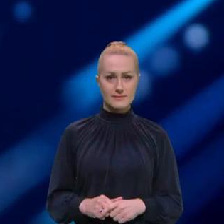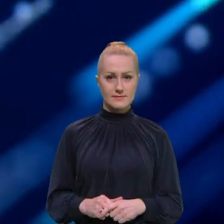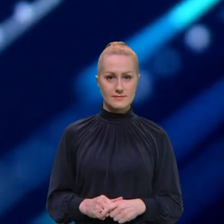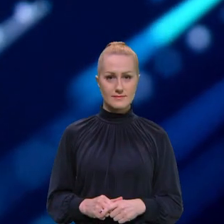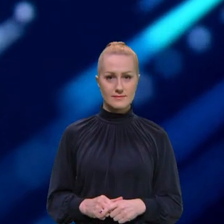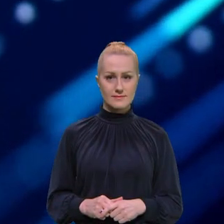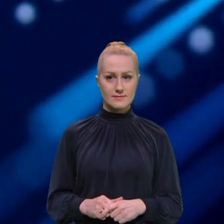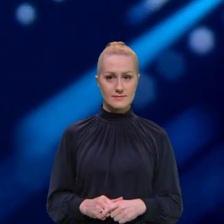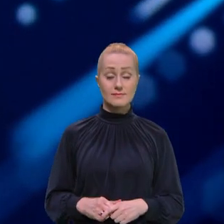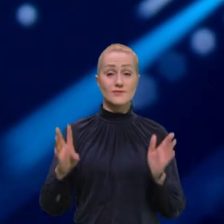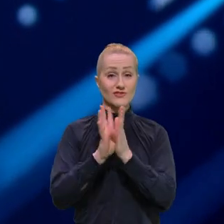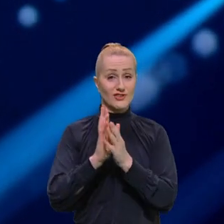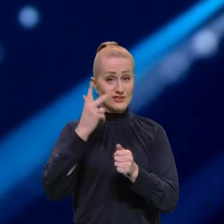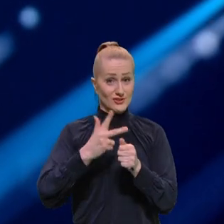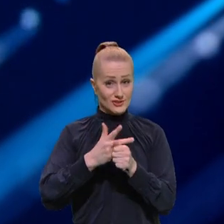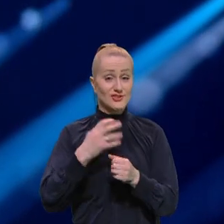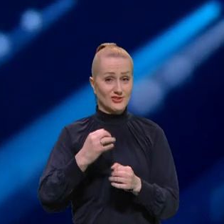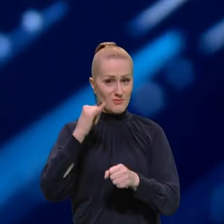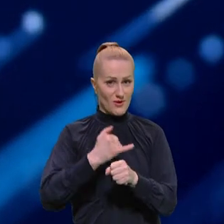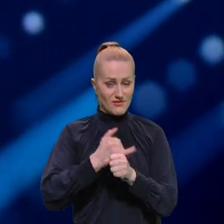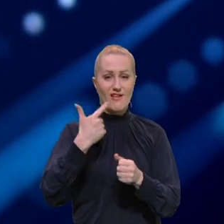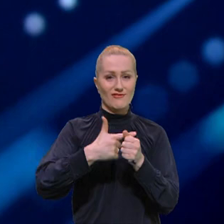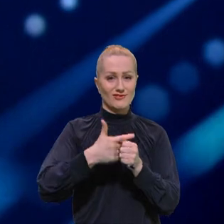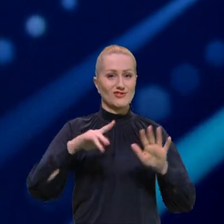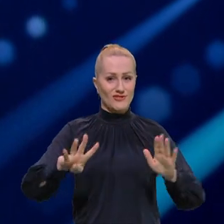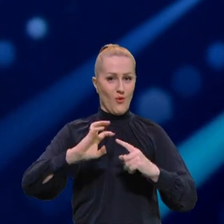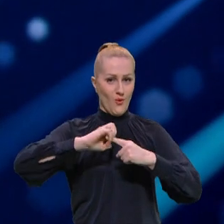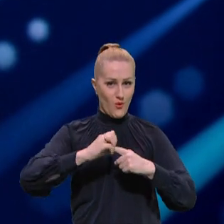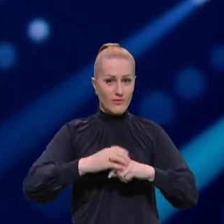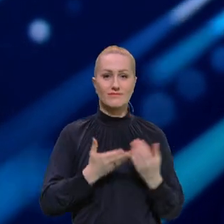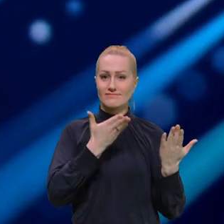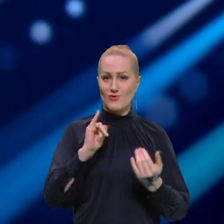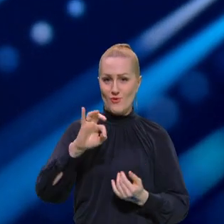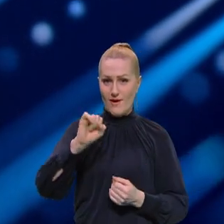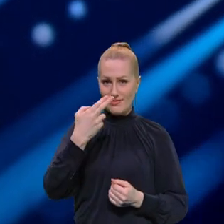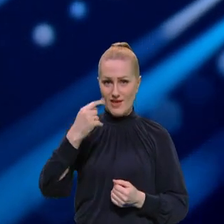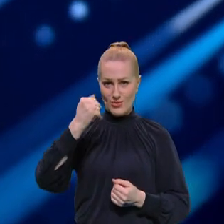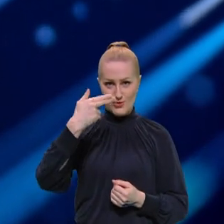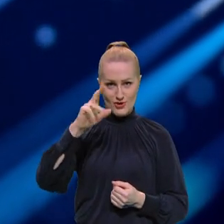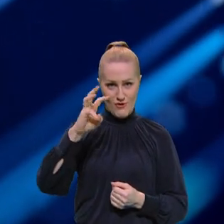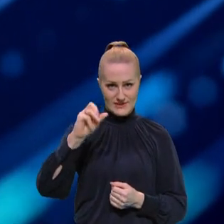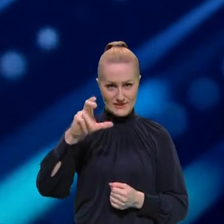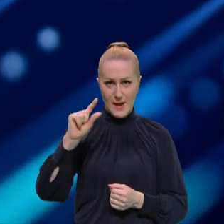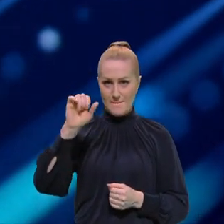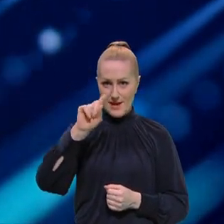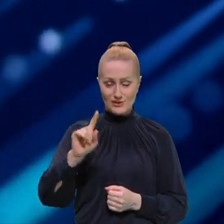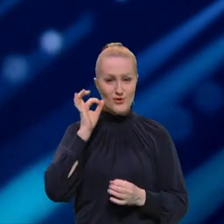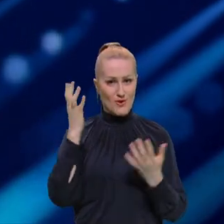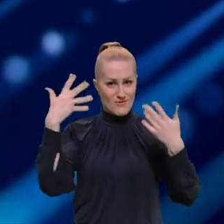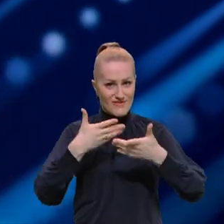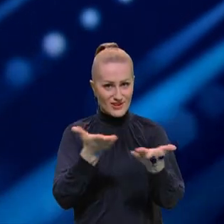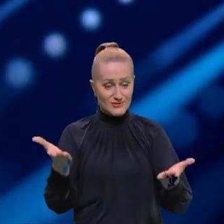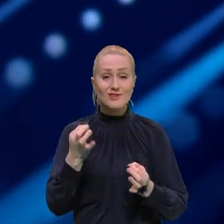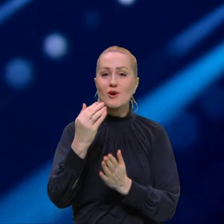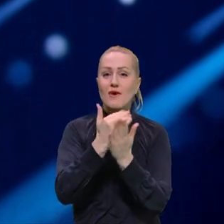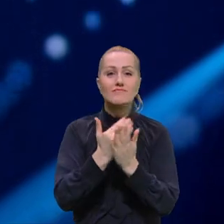19.30 w piątek 29 grudnia. Joanna Dunikowska-Paś. Dobry wieczór Państwu. A dziś w